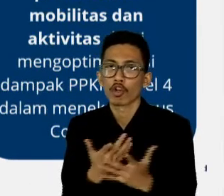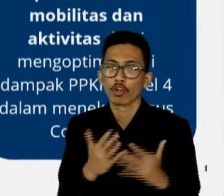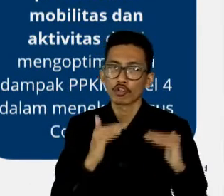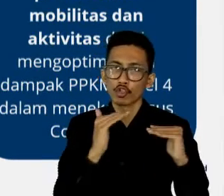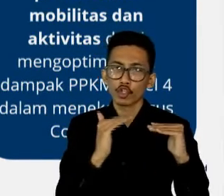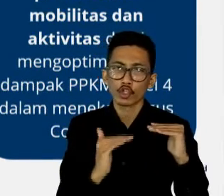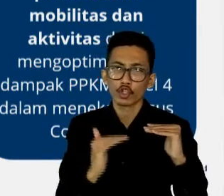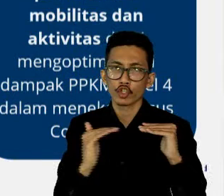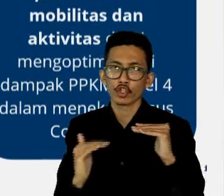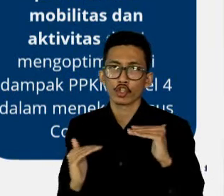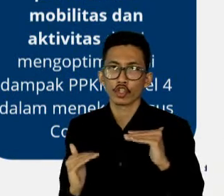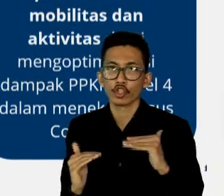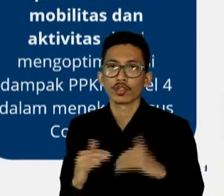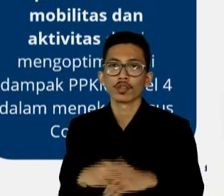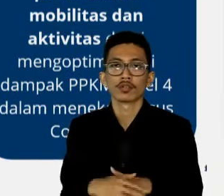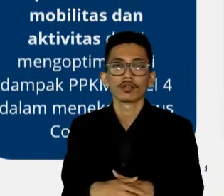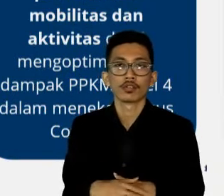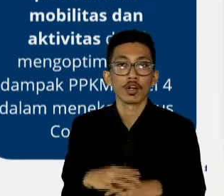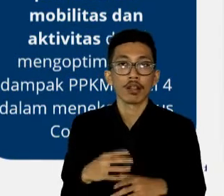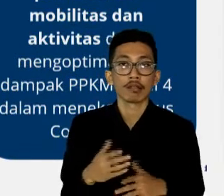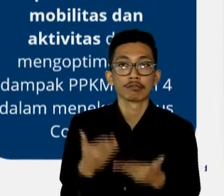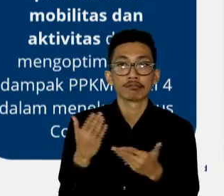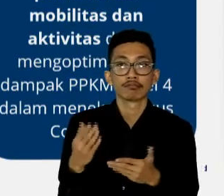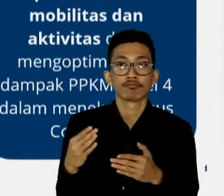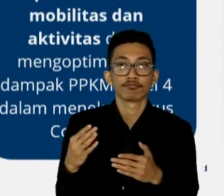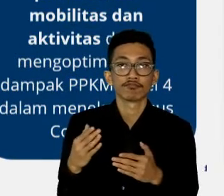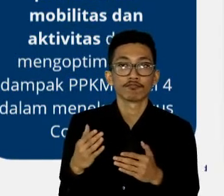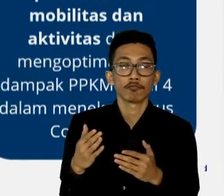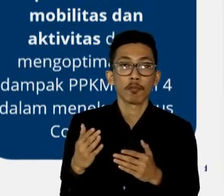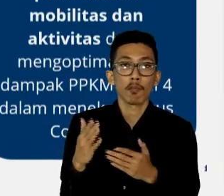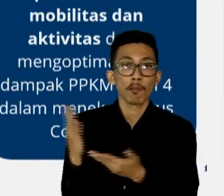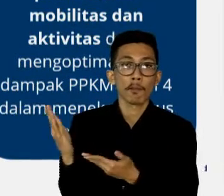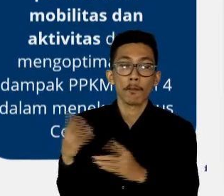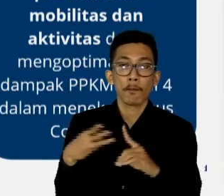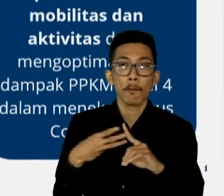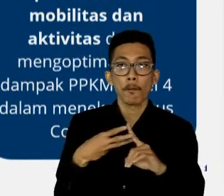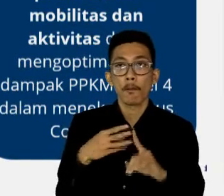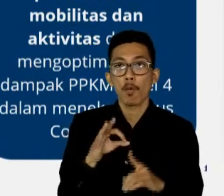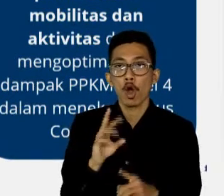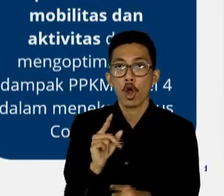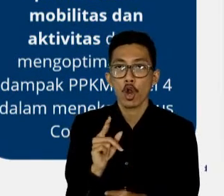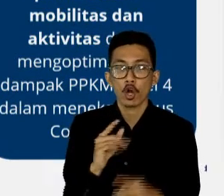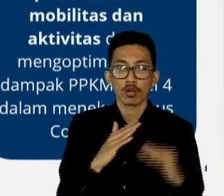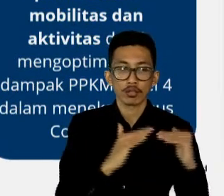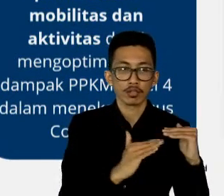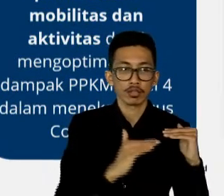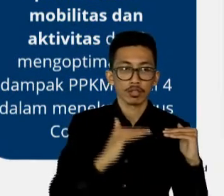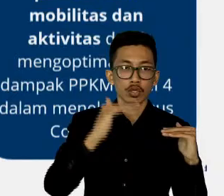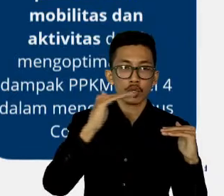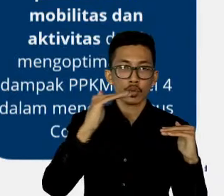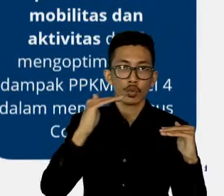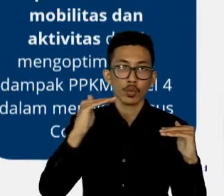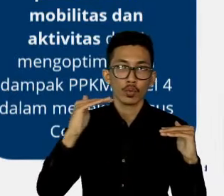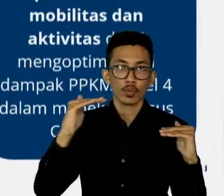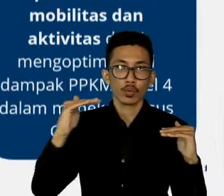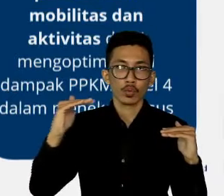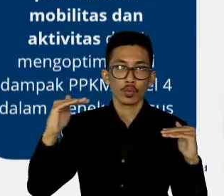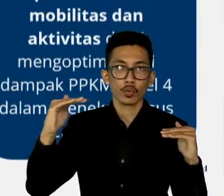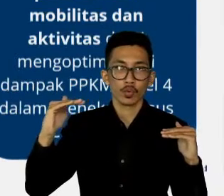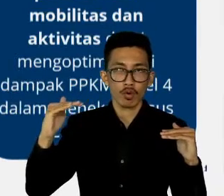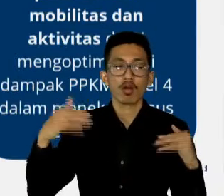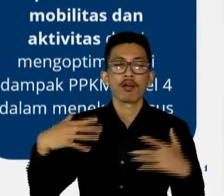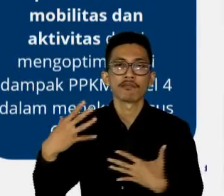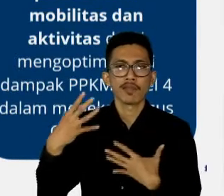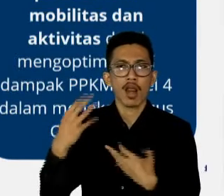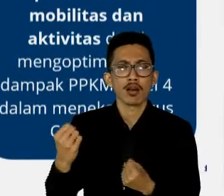tuh lebih turun. Untuk BOR, kita lihat juga gambarnya Dokter Lula udah pada puncak mulai melandai, puncak kemudian melandai. Ini yang kita harapkan dapat